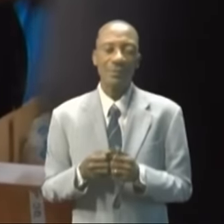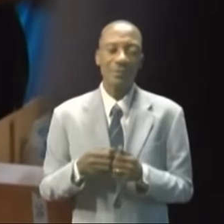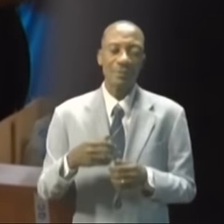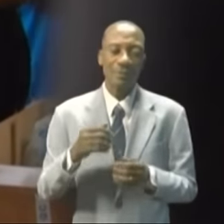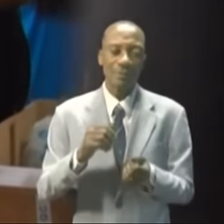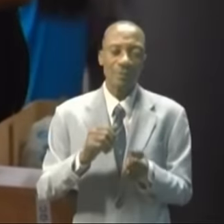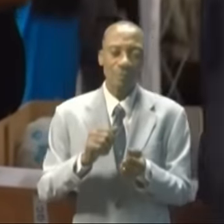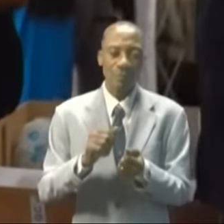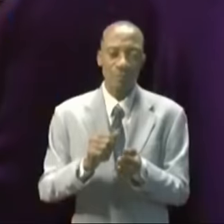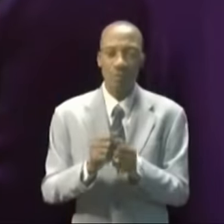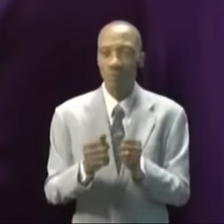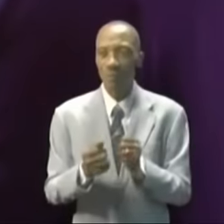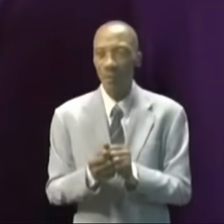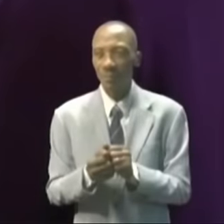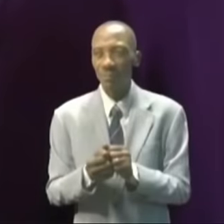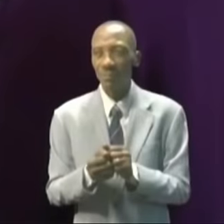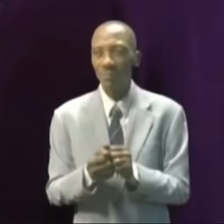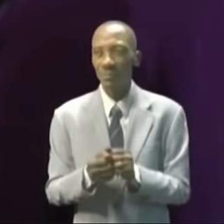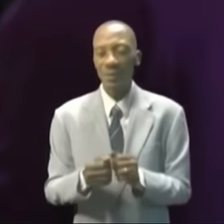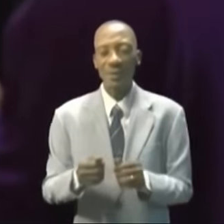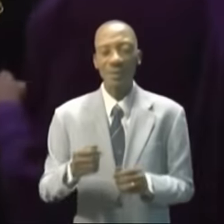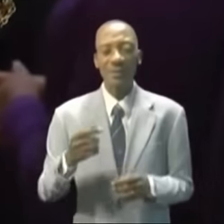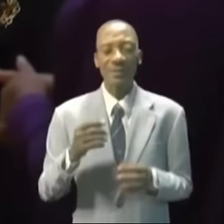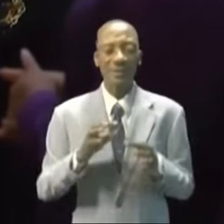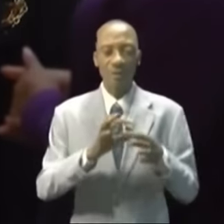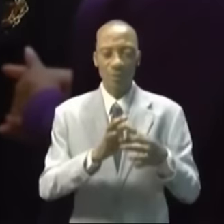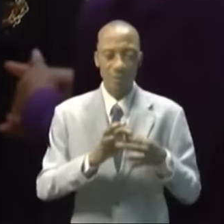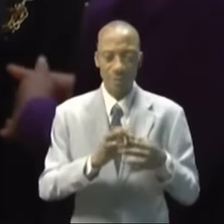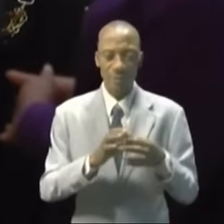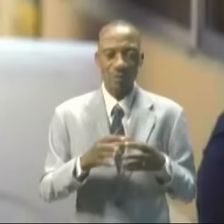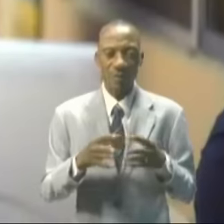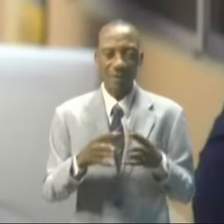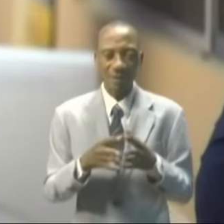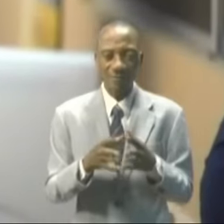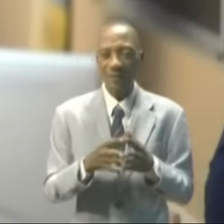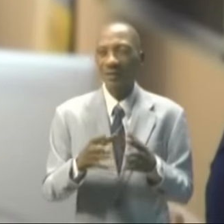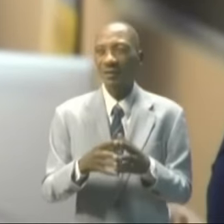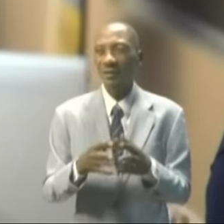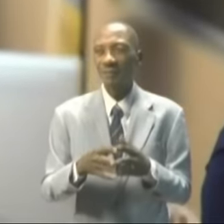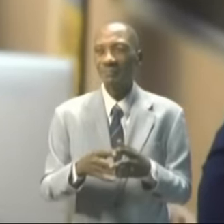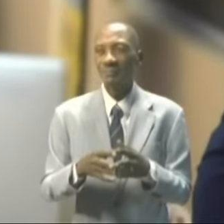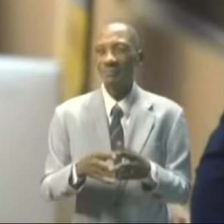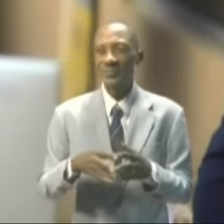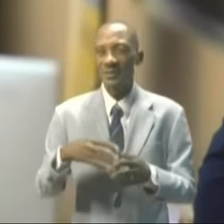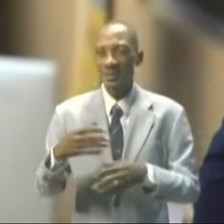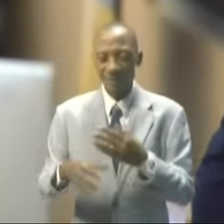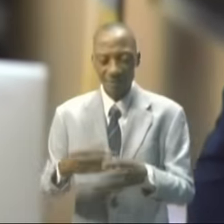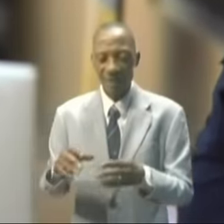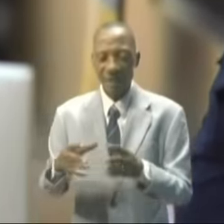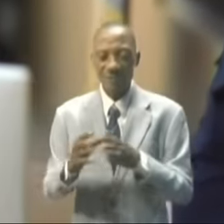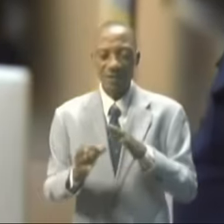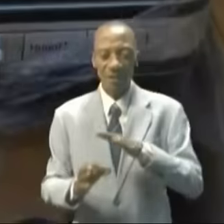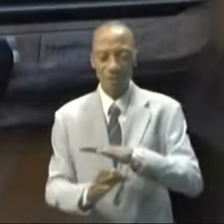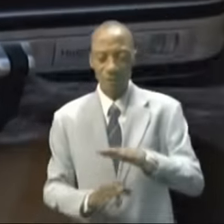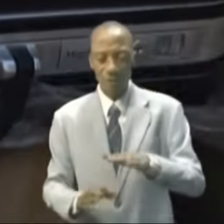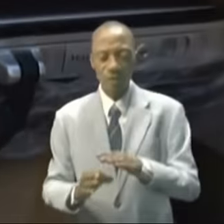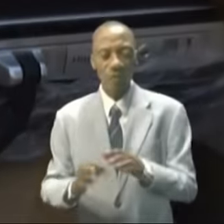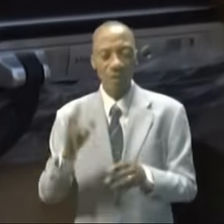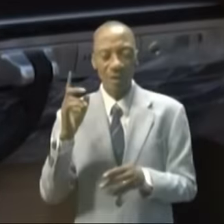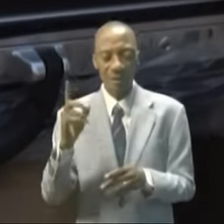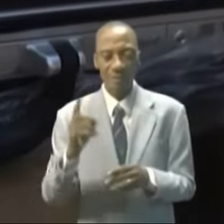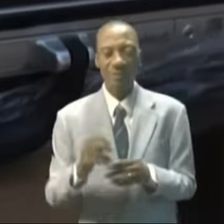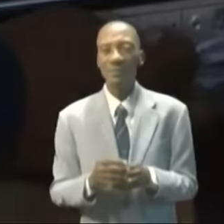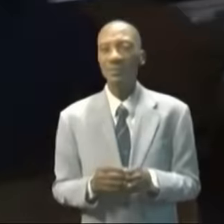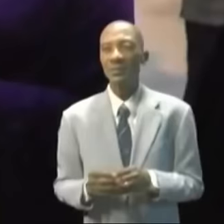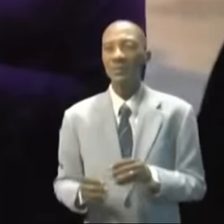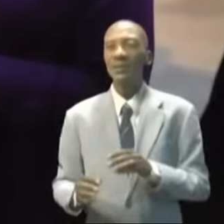Congo Environment and Mining Consulting. Grâce à ce matériel, la fondation qui porte le nom de la première dame va